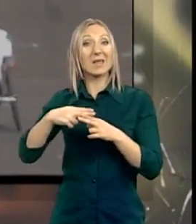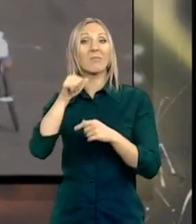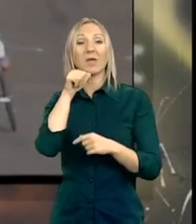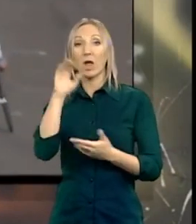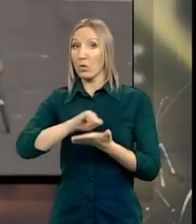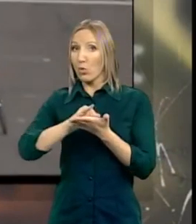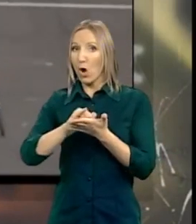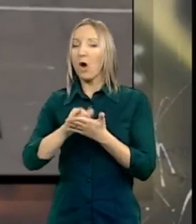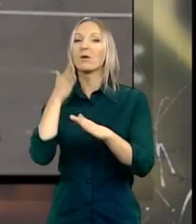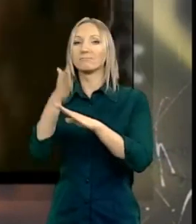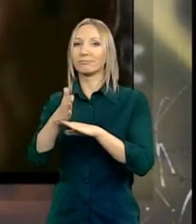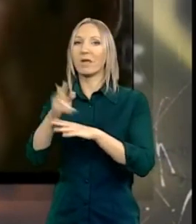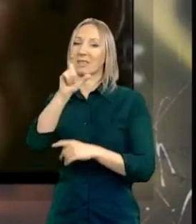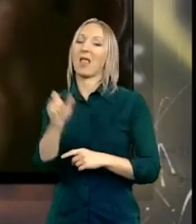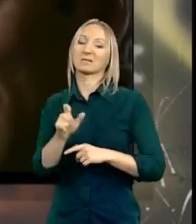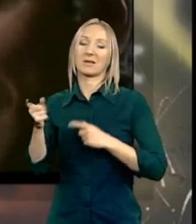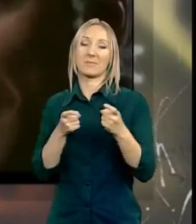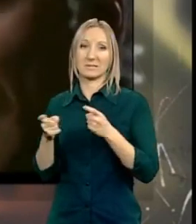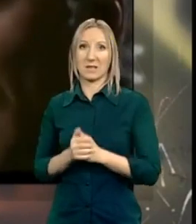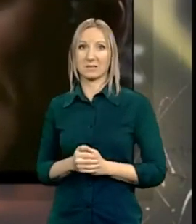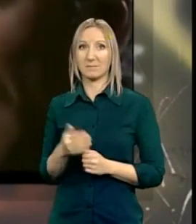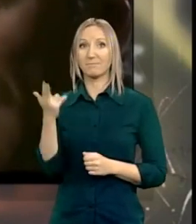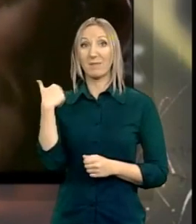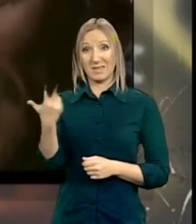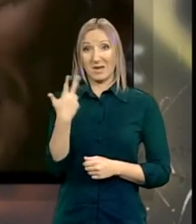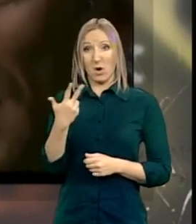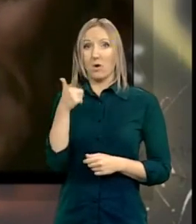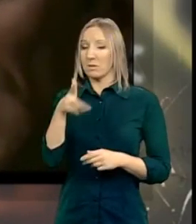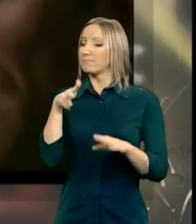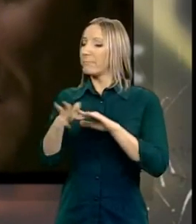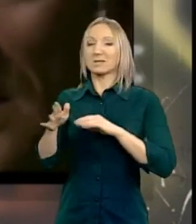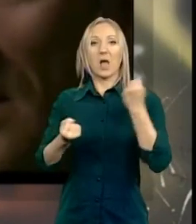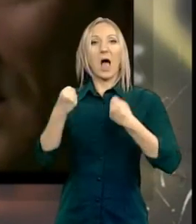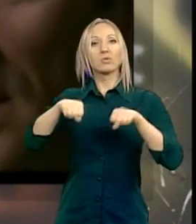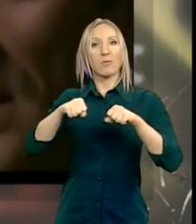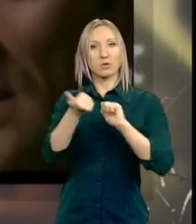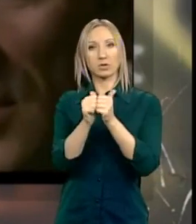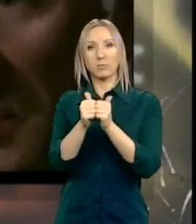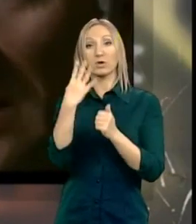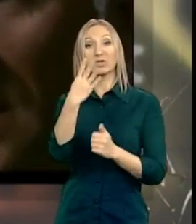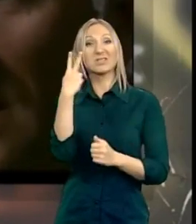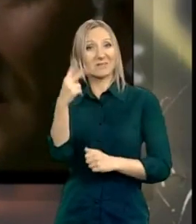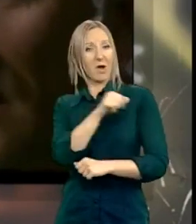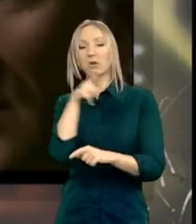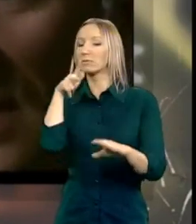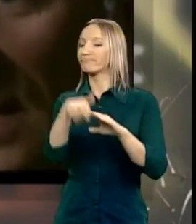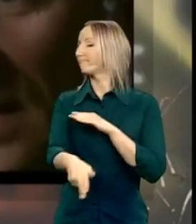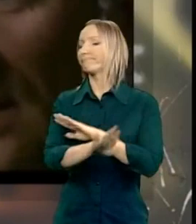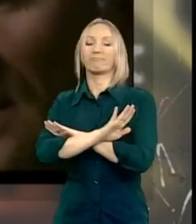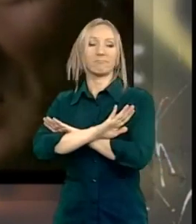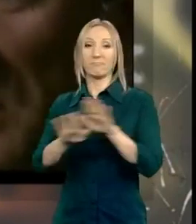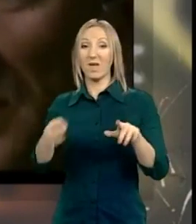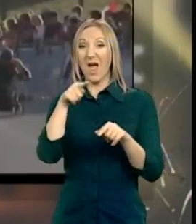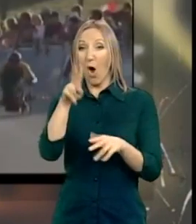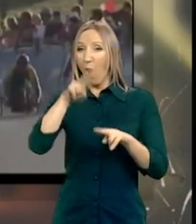reprezentaciji. Pre 3 godine prestao sam da se bavim automotosportom, na 42. godini života. Tada je odluka da to ostavim bila